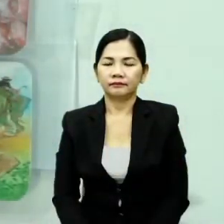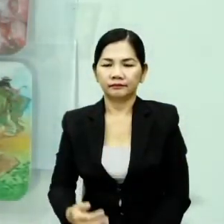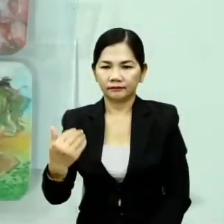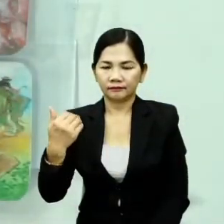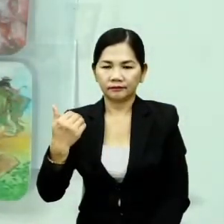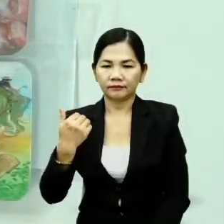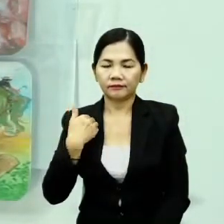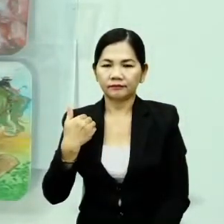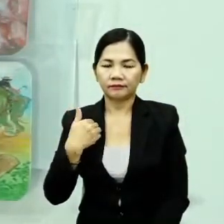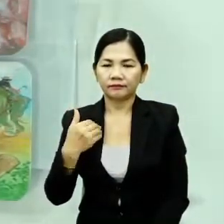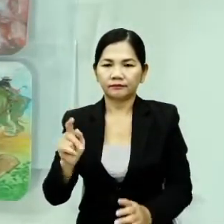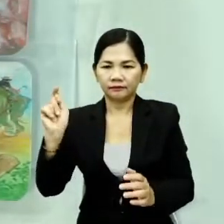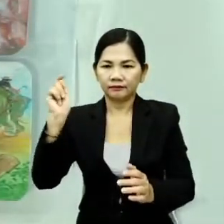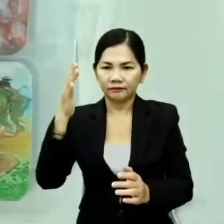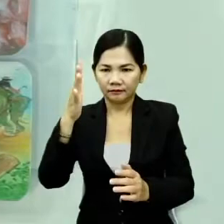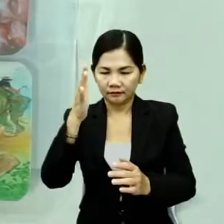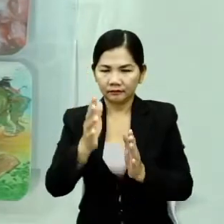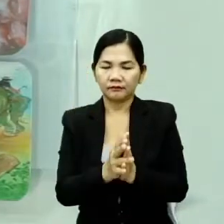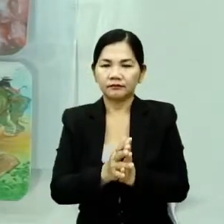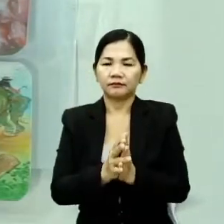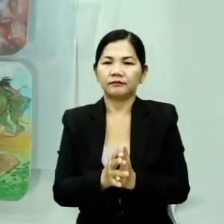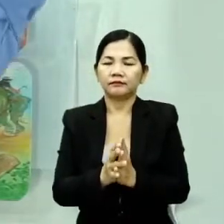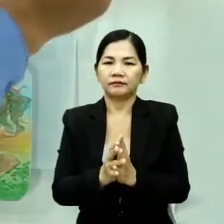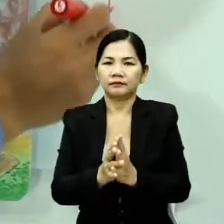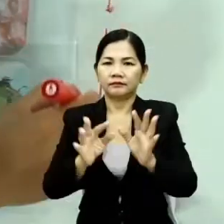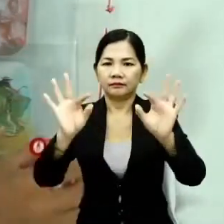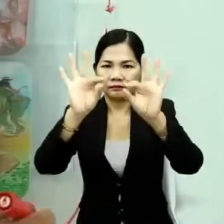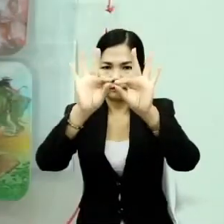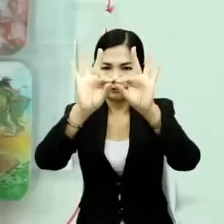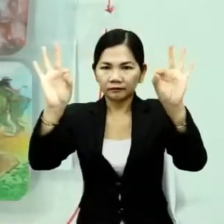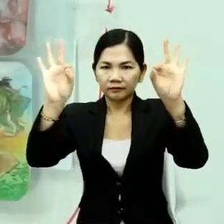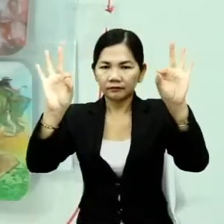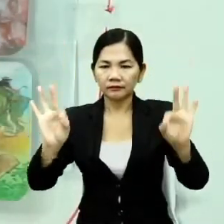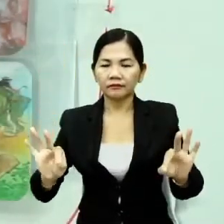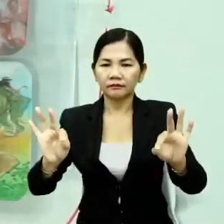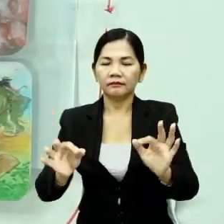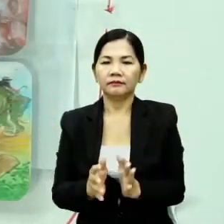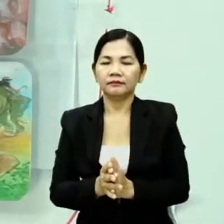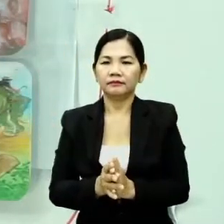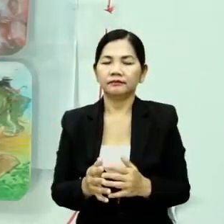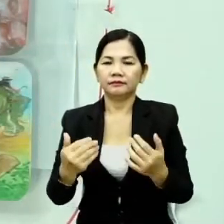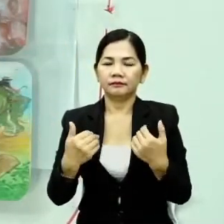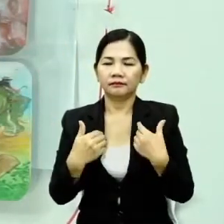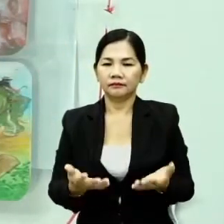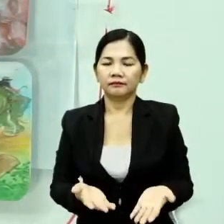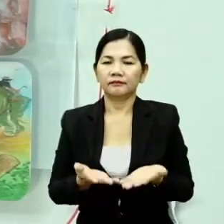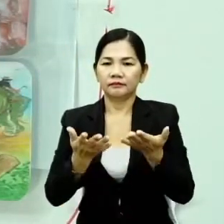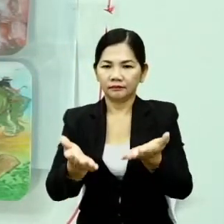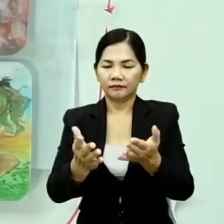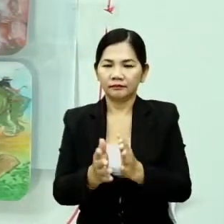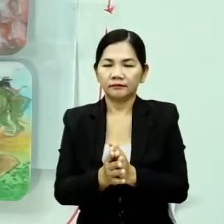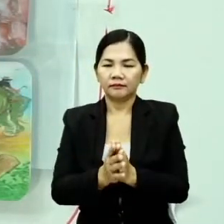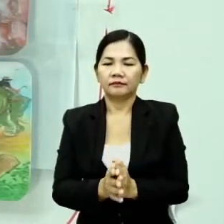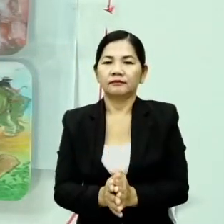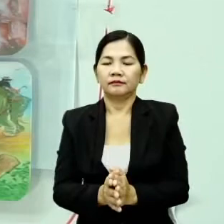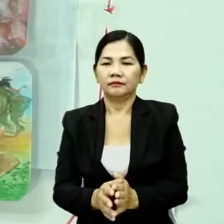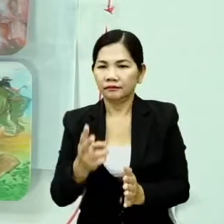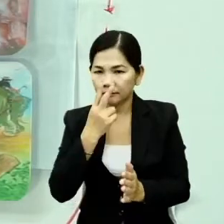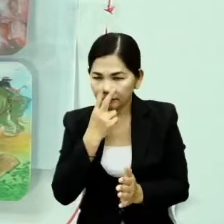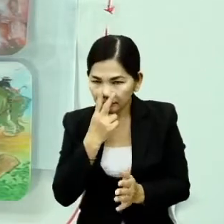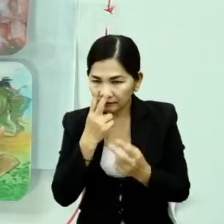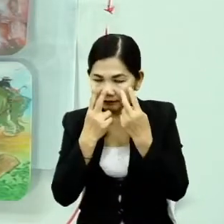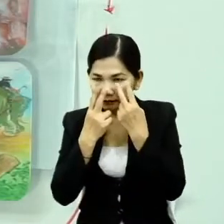chà miến chà rục hiệp chà mùi tiền này là con á chà này cứu miến rục hiệp mùi tiền ní chà sầm rạp ở con chà thuốc cá chà sòng